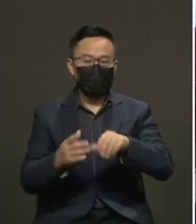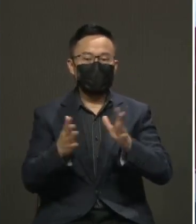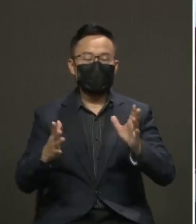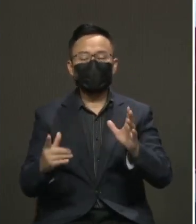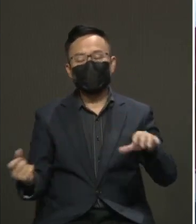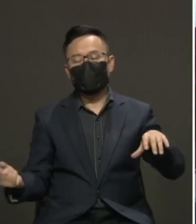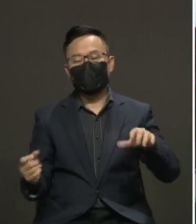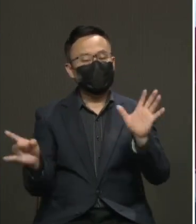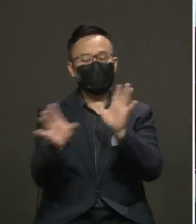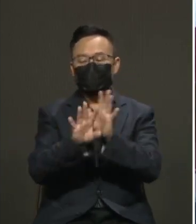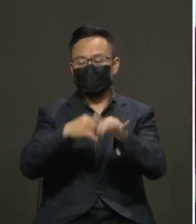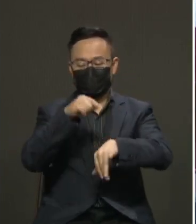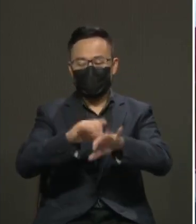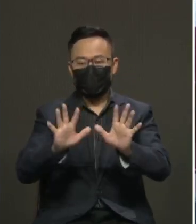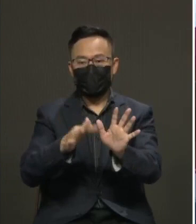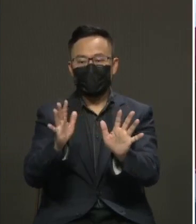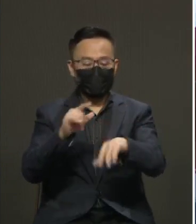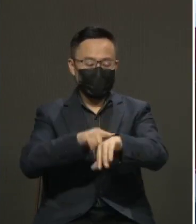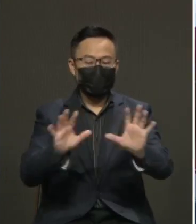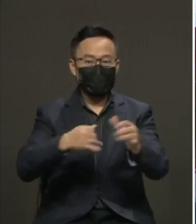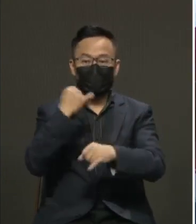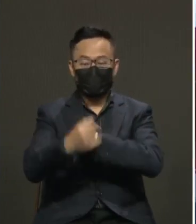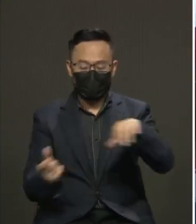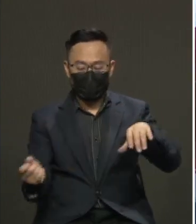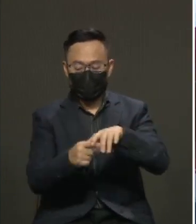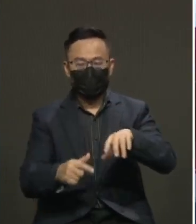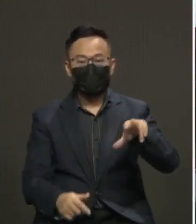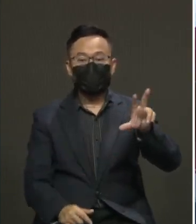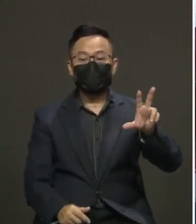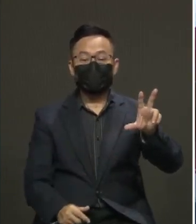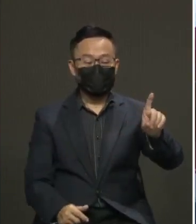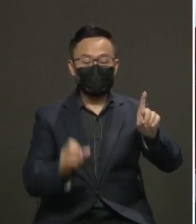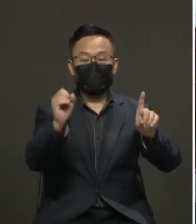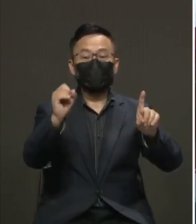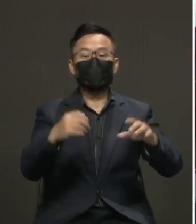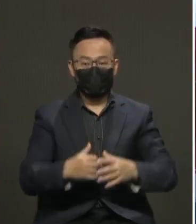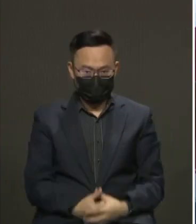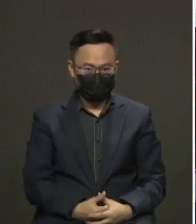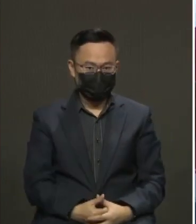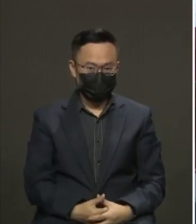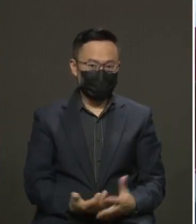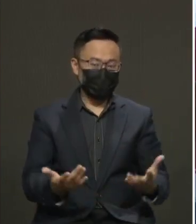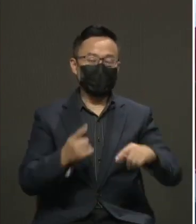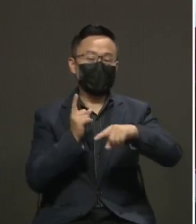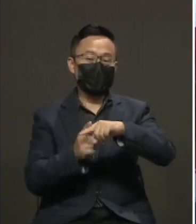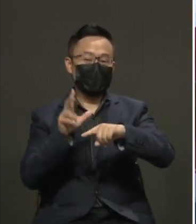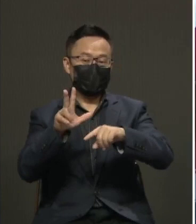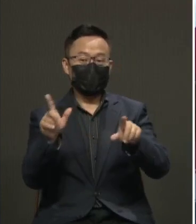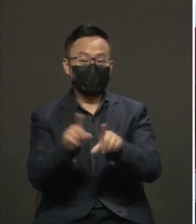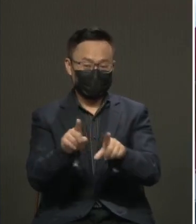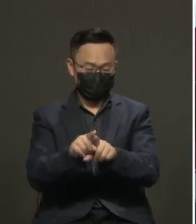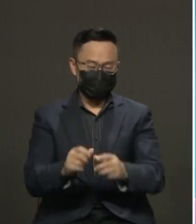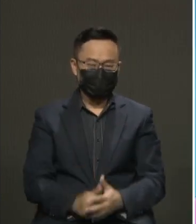เดียวเอาไม่เป็นไรชลบุรีอาจจะเหมือนแมนยูไง อ่ะ ยิงน้อยแต่ก็3แต้ม อ่ะสุดท้ายก็ยิงเท่าไหร่ก็3แต้มเท่ากัน ถูกต้อง